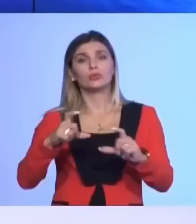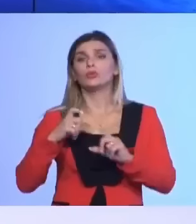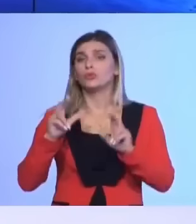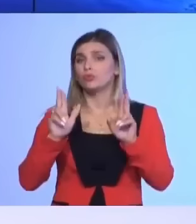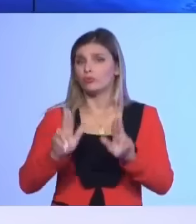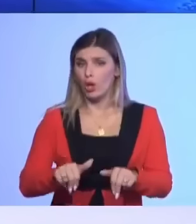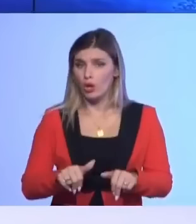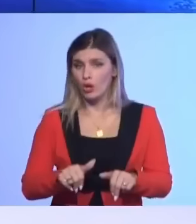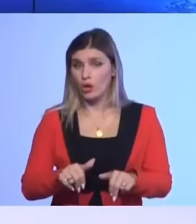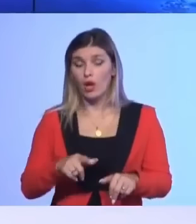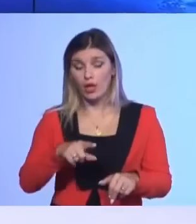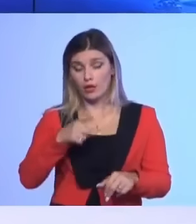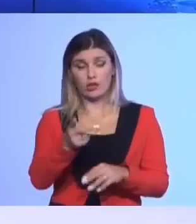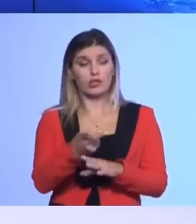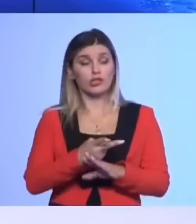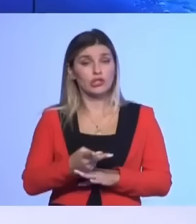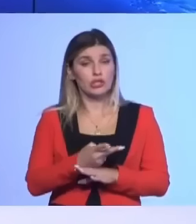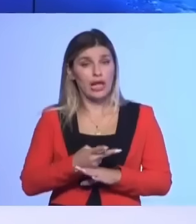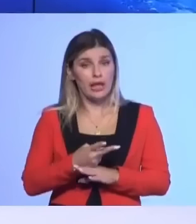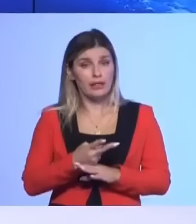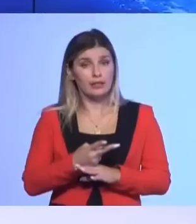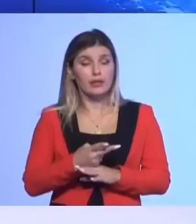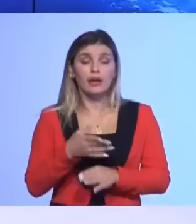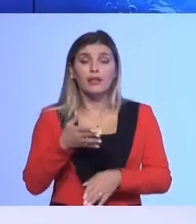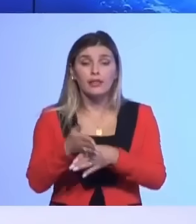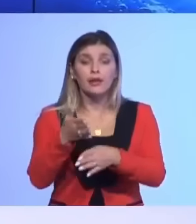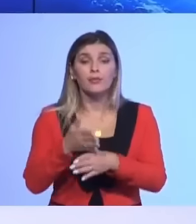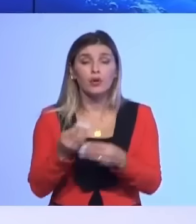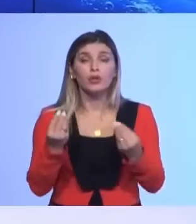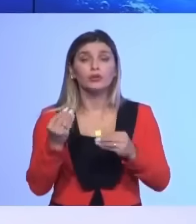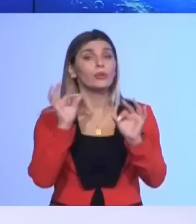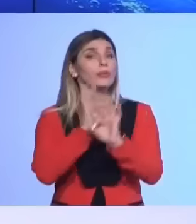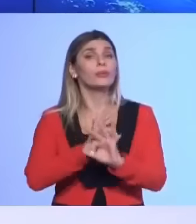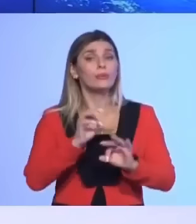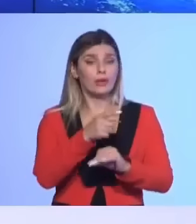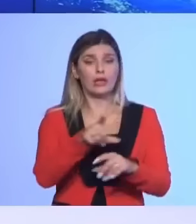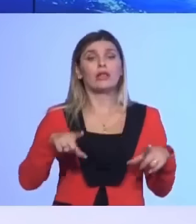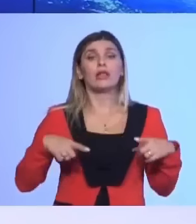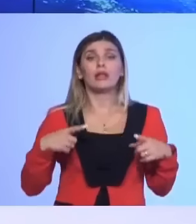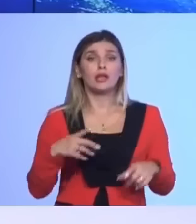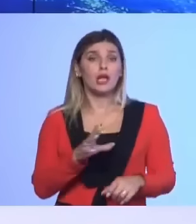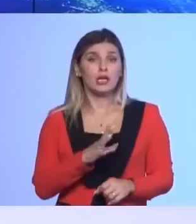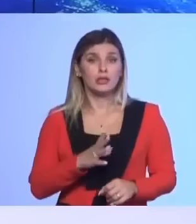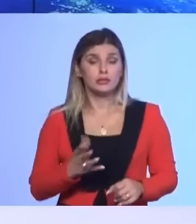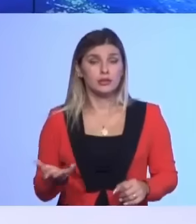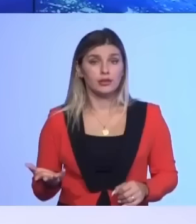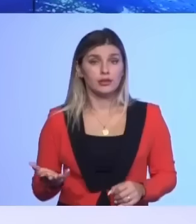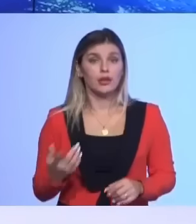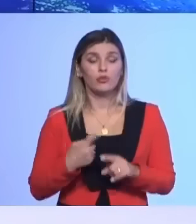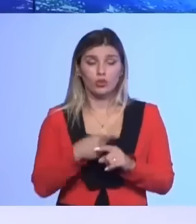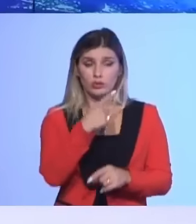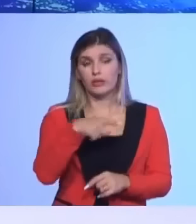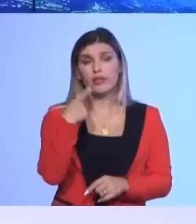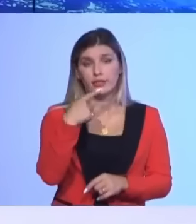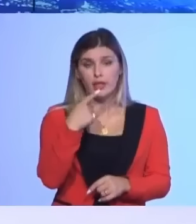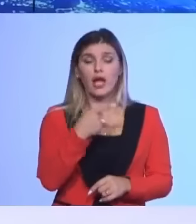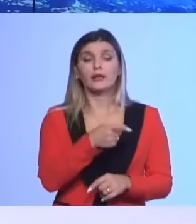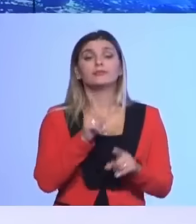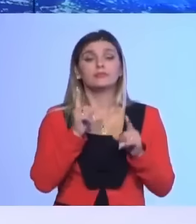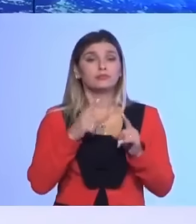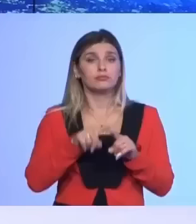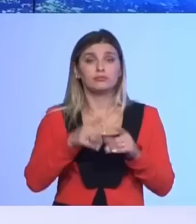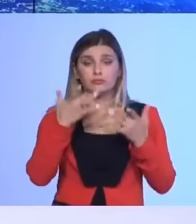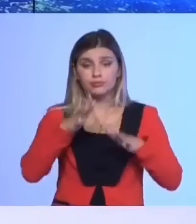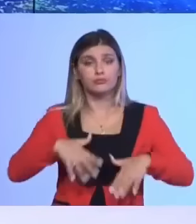se nuk ka reagim nga shteti kërshi këtyre veprimeve që po a rrezikojnë jetën. Megjithatë, ata kanë thonë se nuk do të